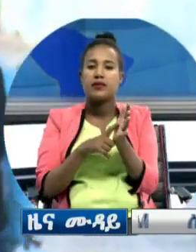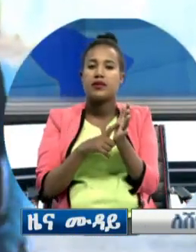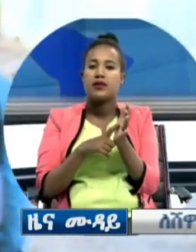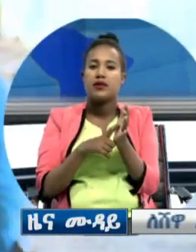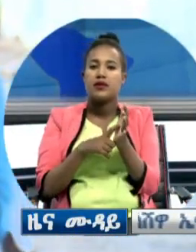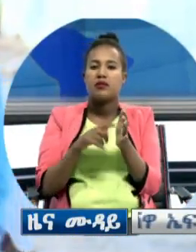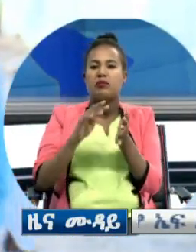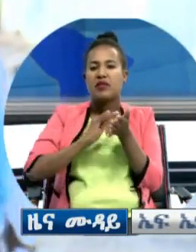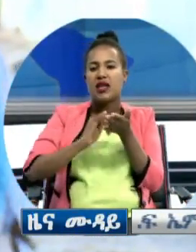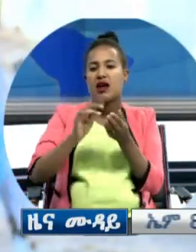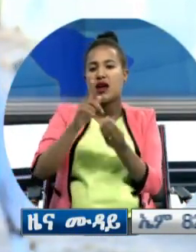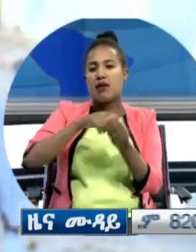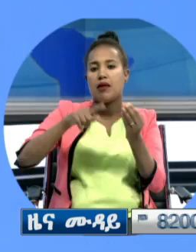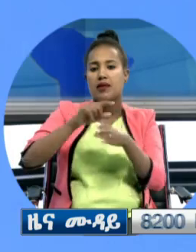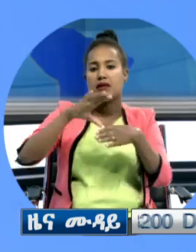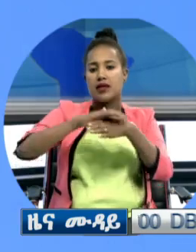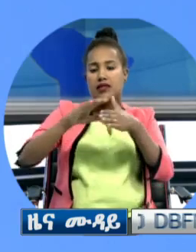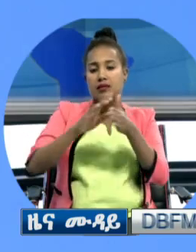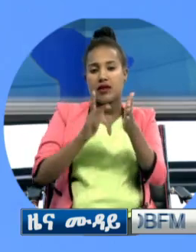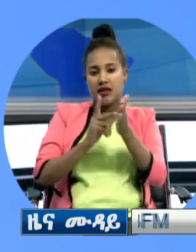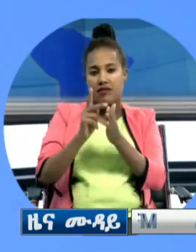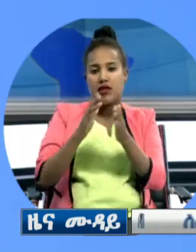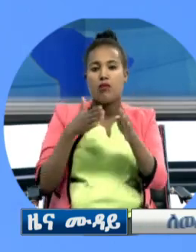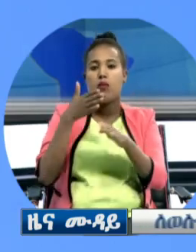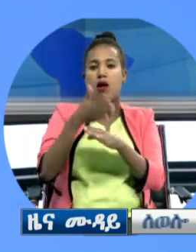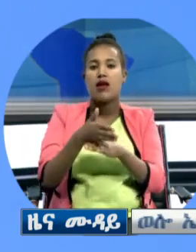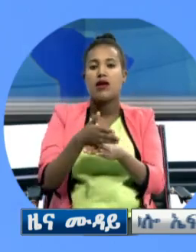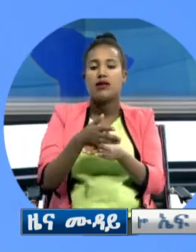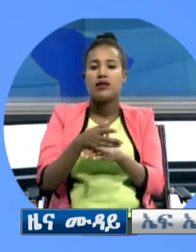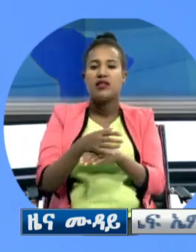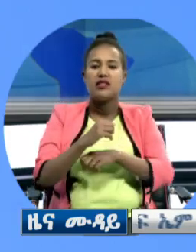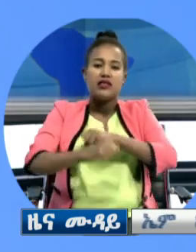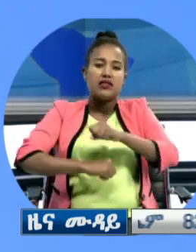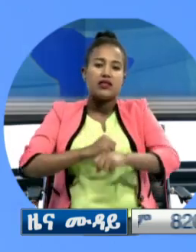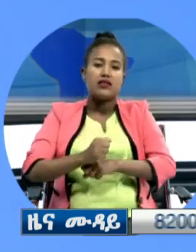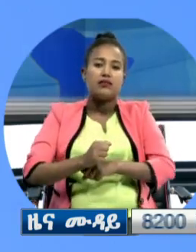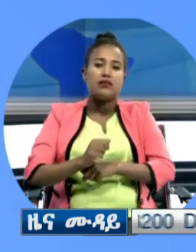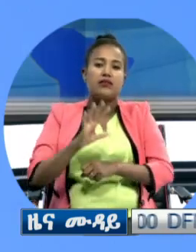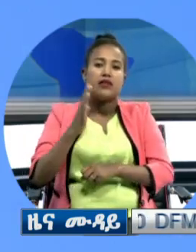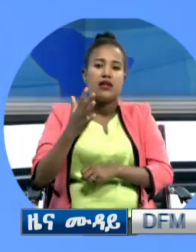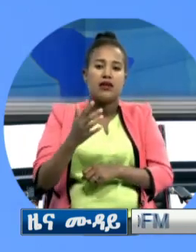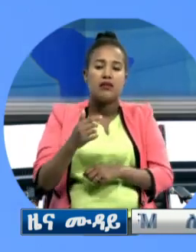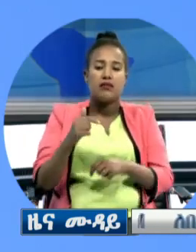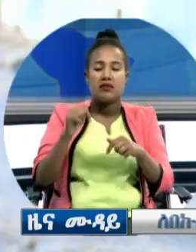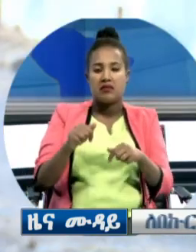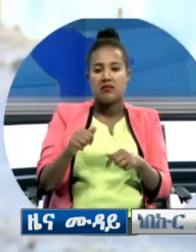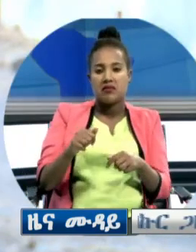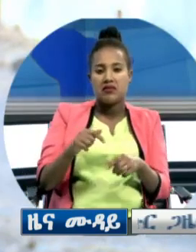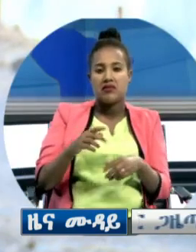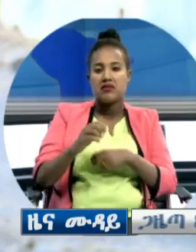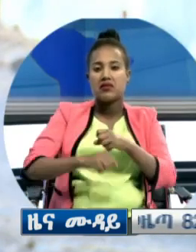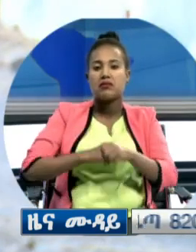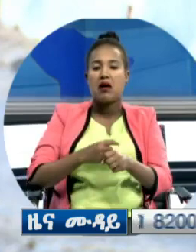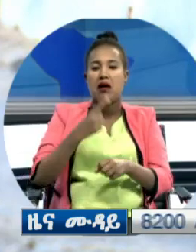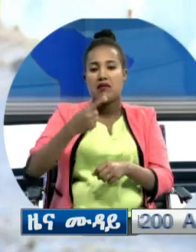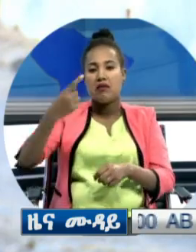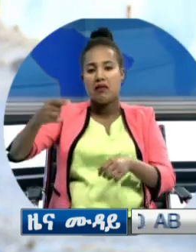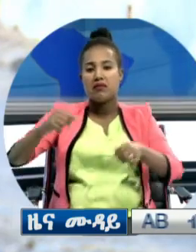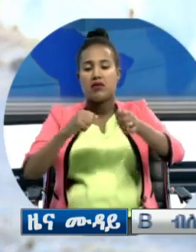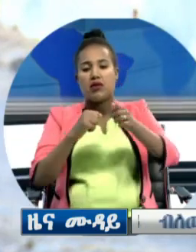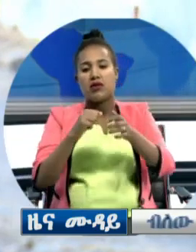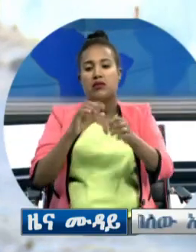ሚሊዮን አካባቢ የሚደርስ ገንዘብ ከከፈልን በኋላ የጭንቀት ይመስላል። አመተው ደግሞ ሰሞኑን አንዳንድ ፖል አለፍ ጥለዋል።